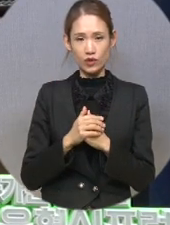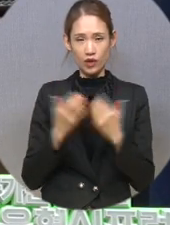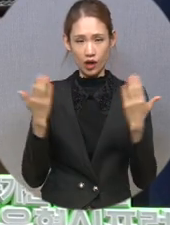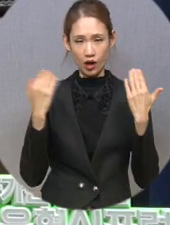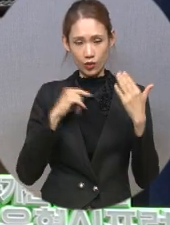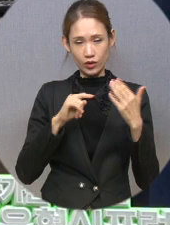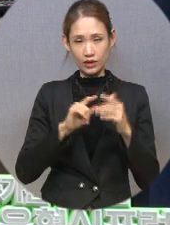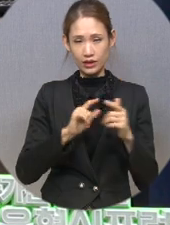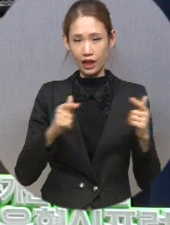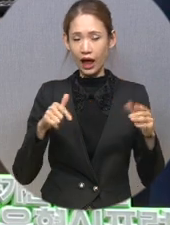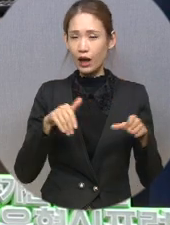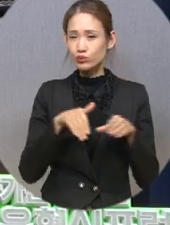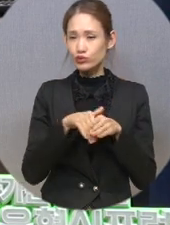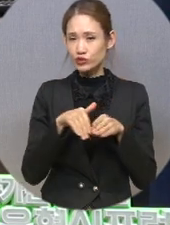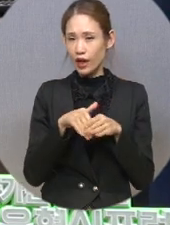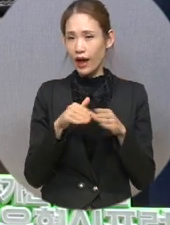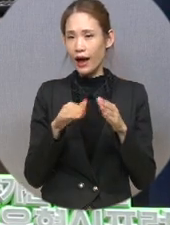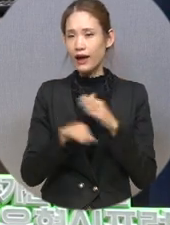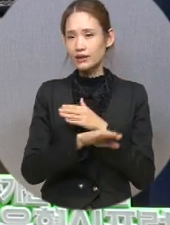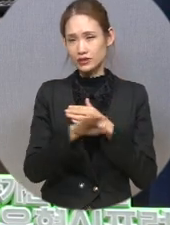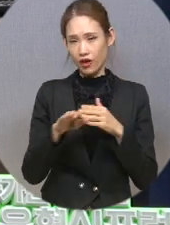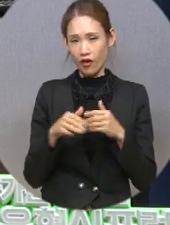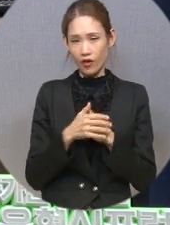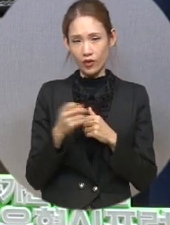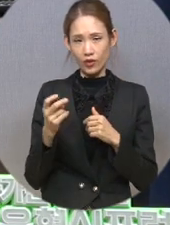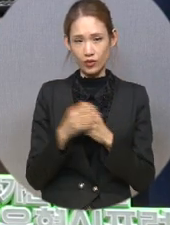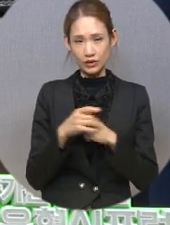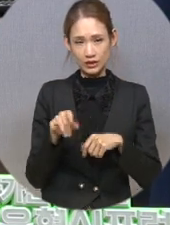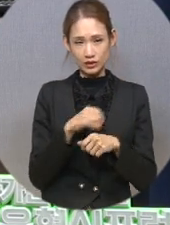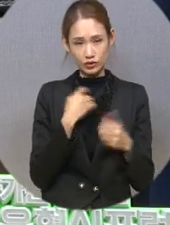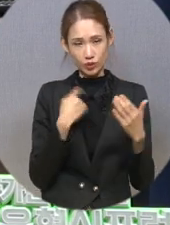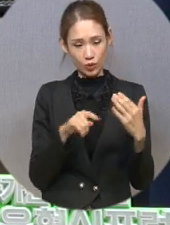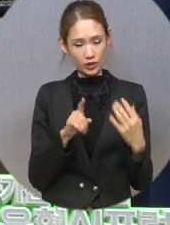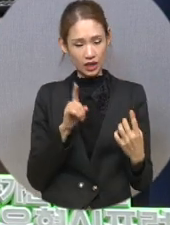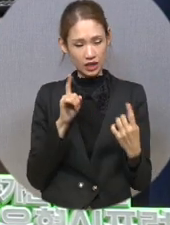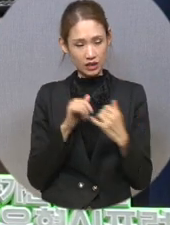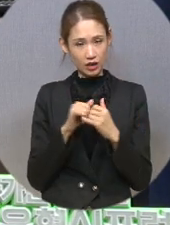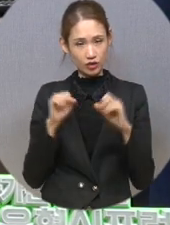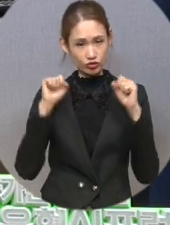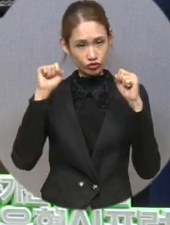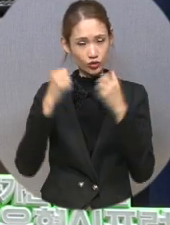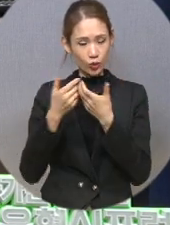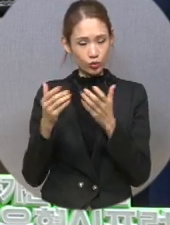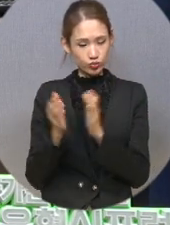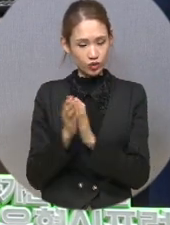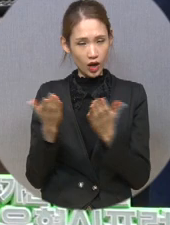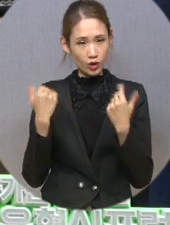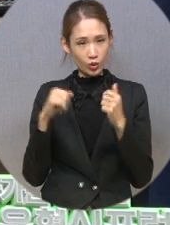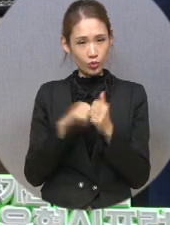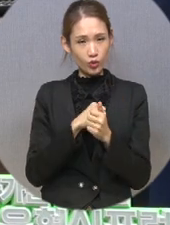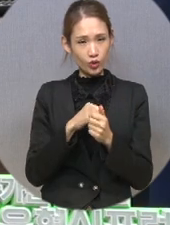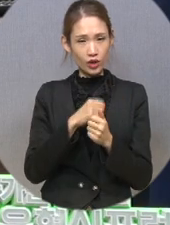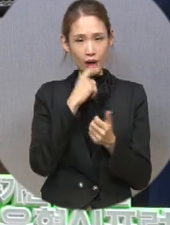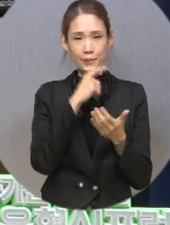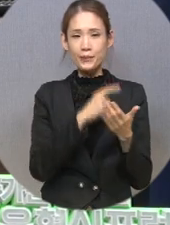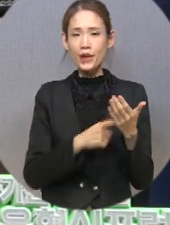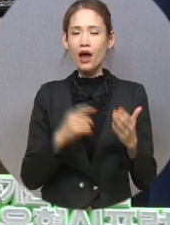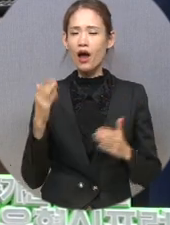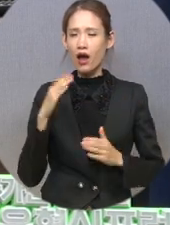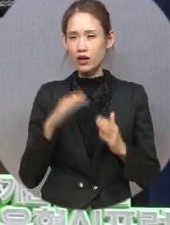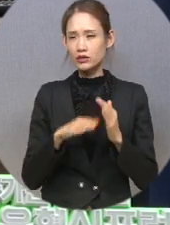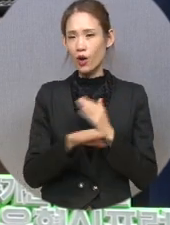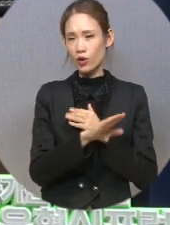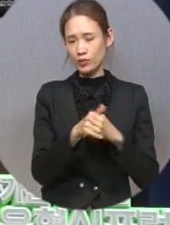아이라든지 특수교육 대상자 또는 뭐 운동부 학생들 학교폭력 가피해 학생들 가정을 찾아다녔습니다.